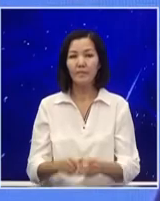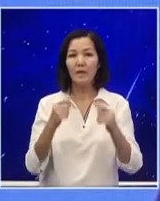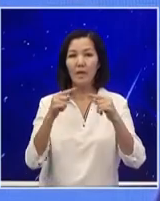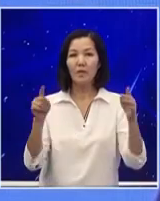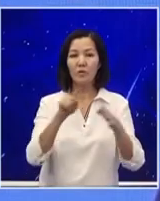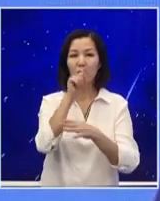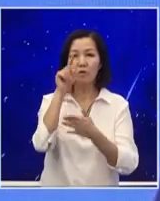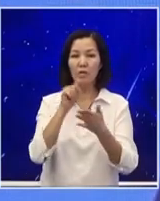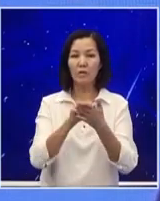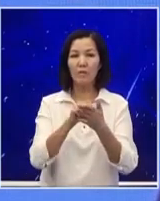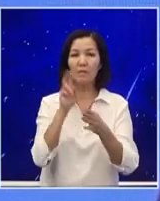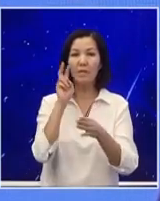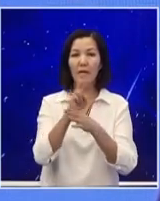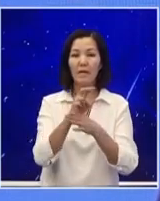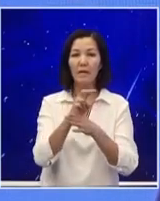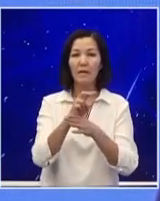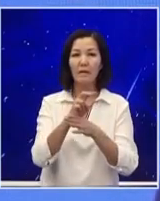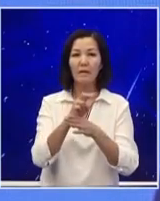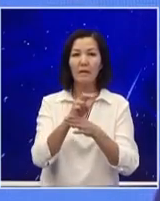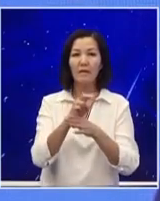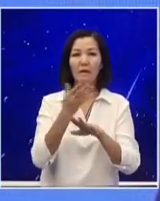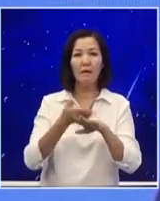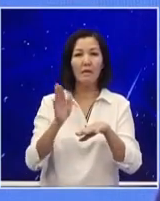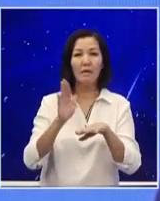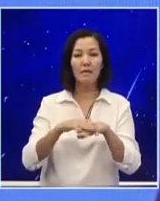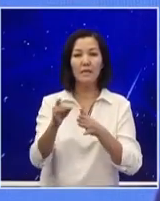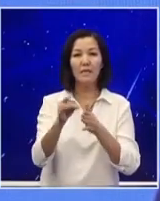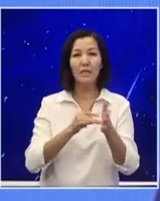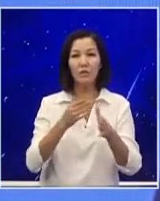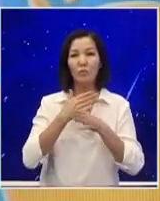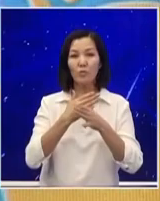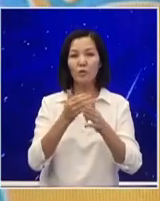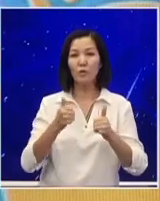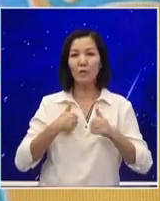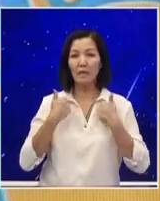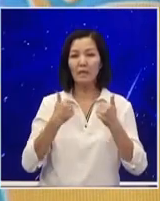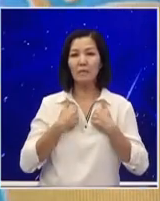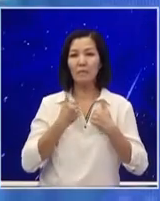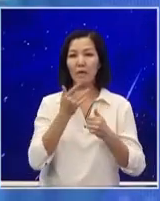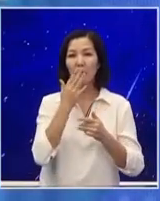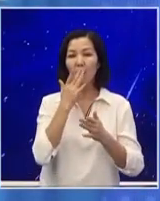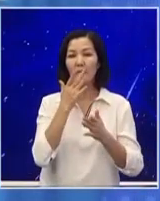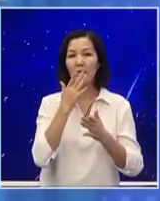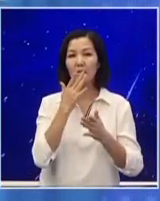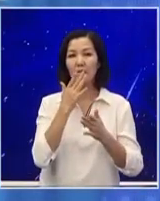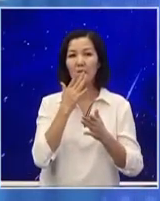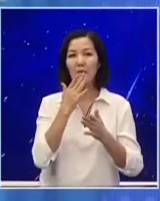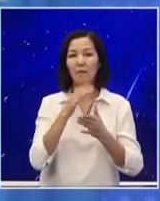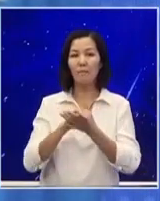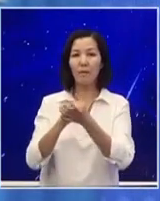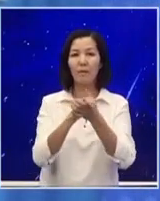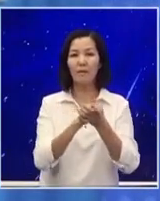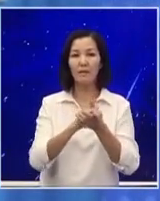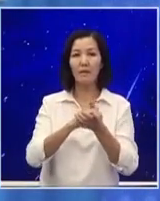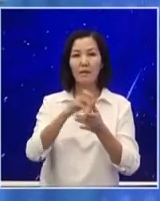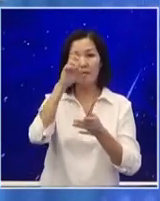келген қандастарымыздың мәселесін ешбір қиындықсыз түсініп, бірден көмектесуге тырысамын. Этносаралық бірлікті сақтауда мемлекеттік тілді